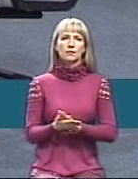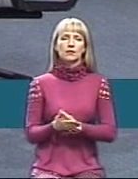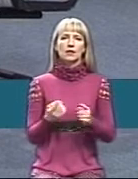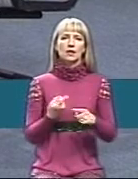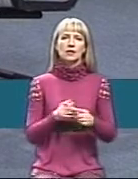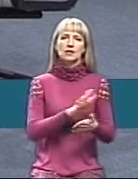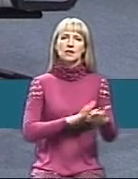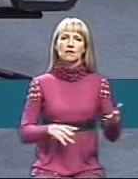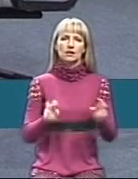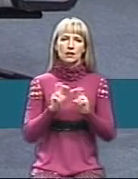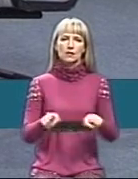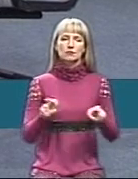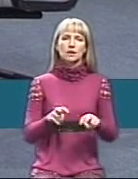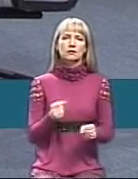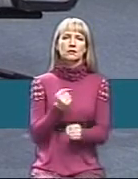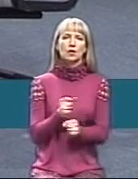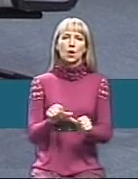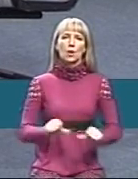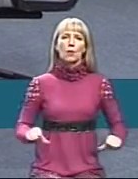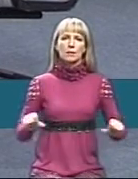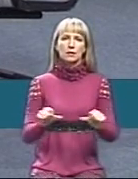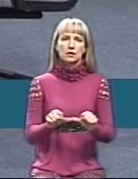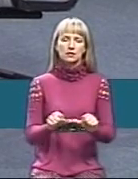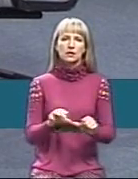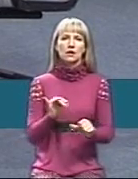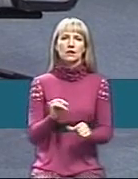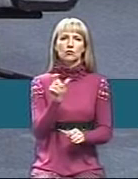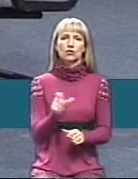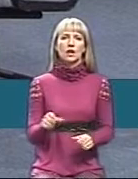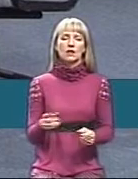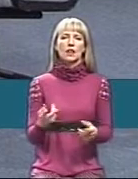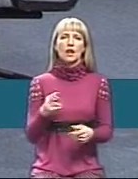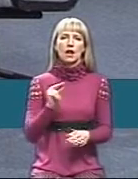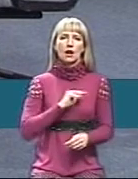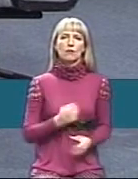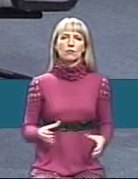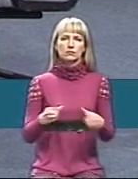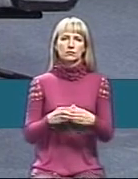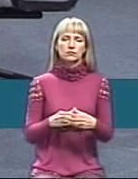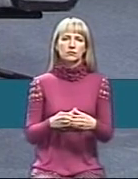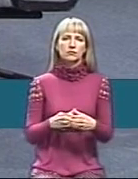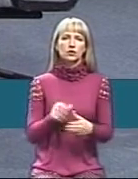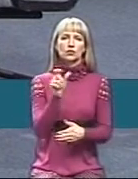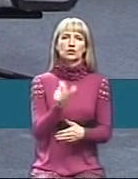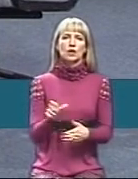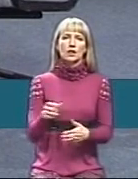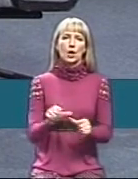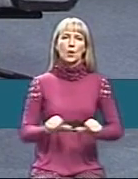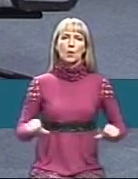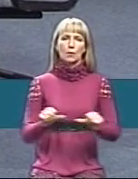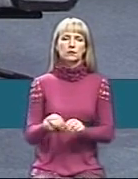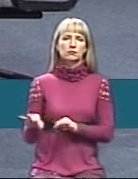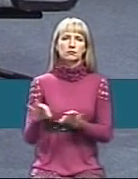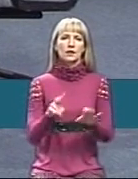Заявление рассматривается, создается комиссия, вернее, собираются ее члены для работы. Члены комиссии выезжают на